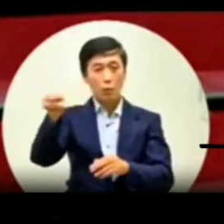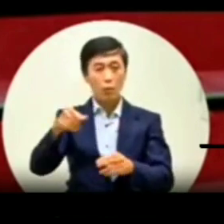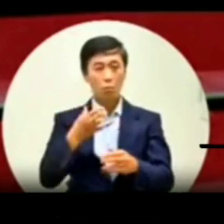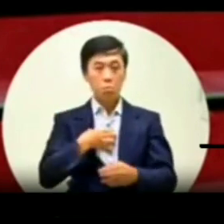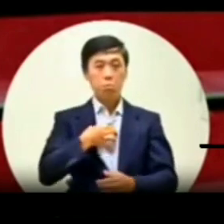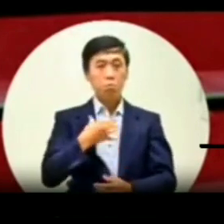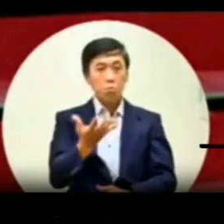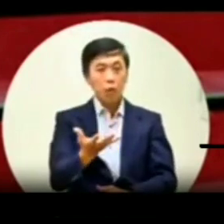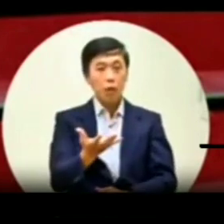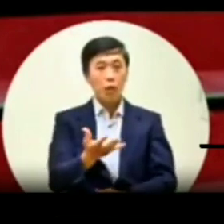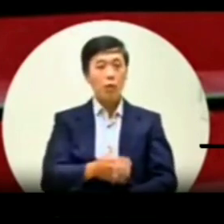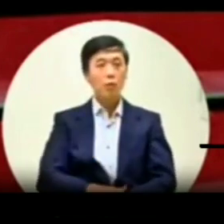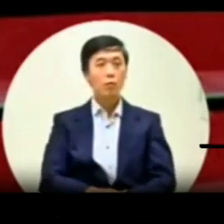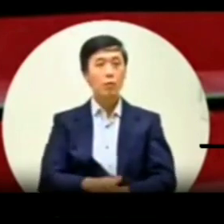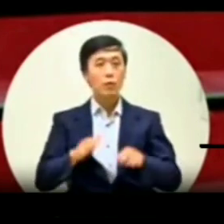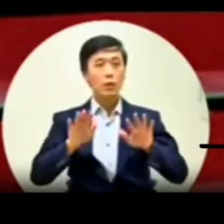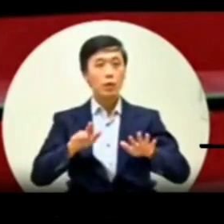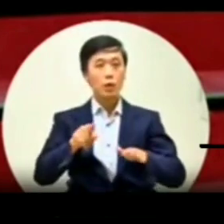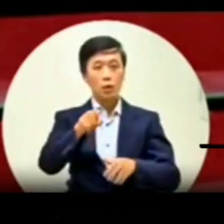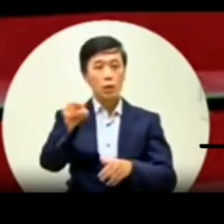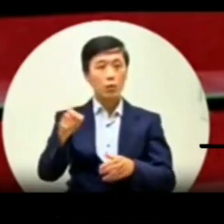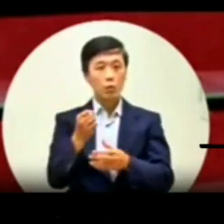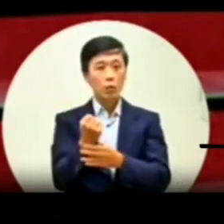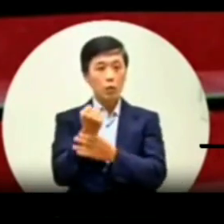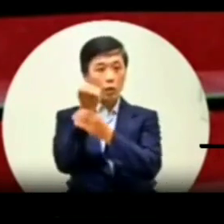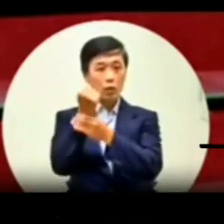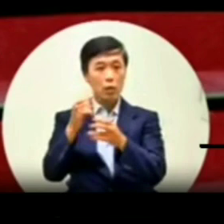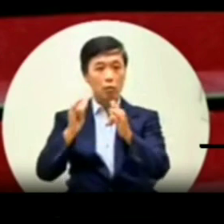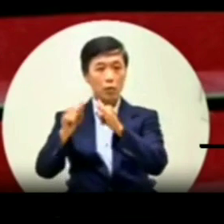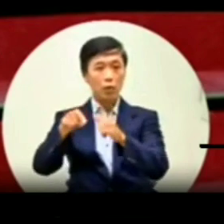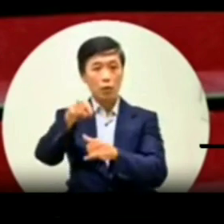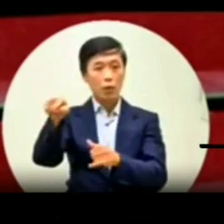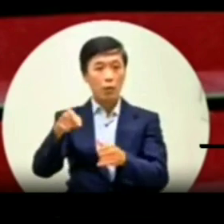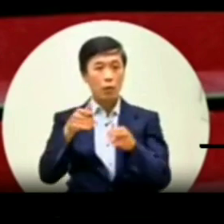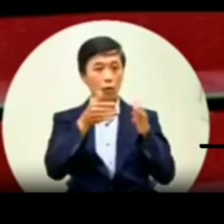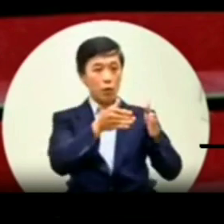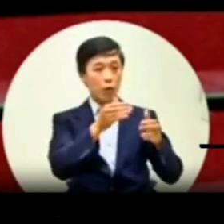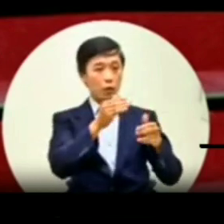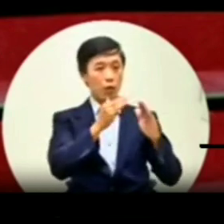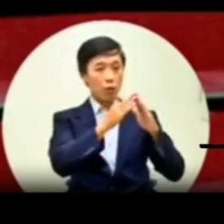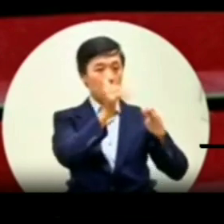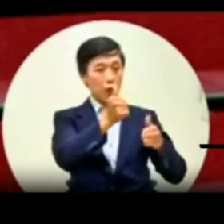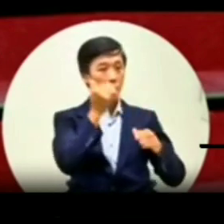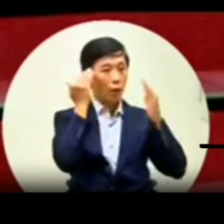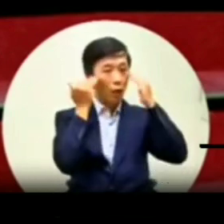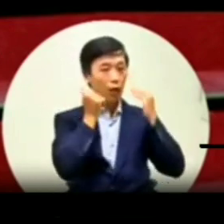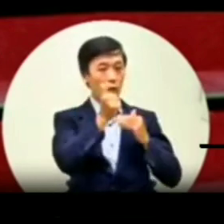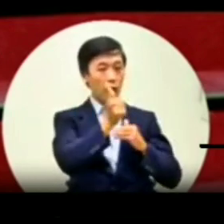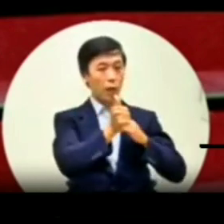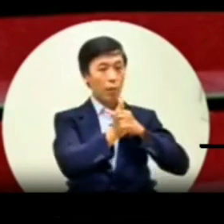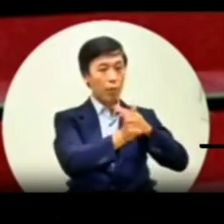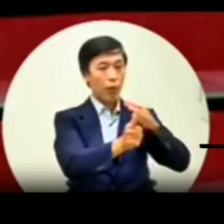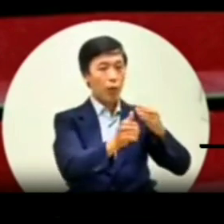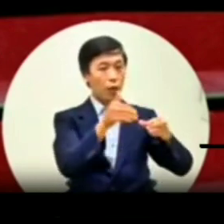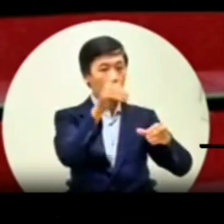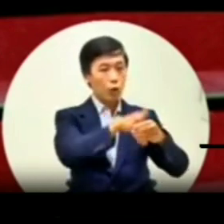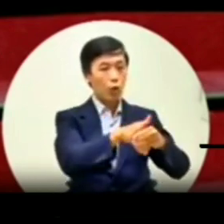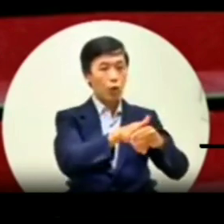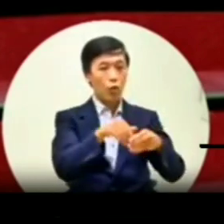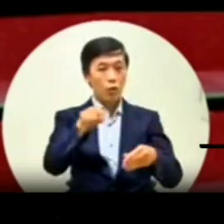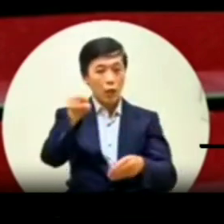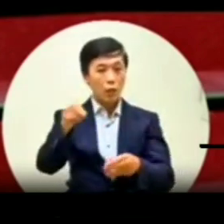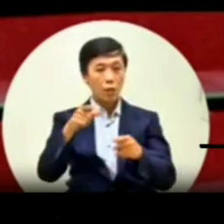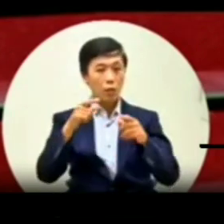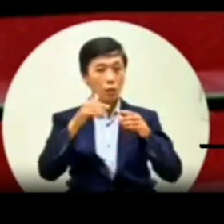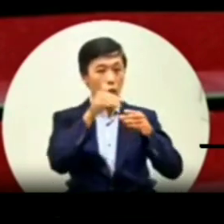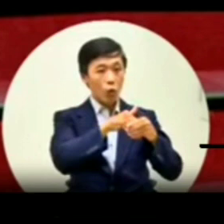天你的支持者如果真的要出来投罢韩的一票，他会因为这样而不出来投吗？不